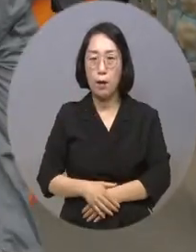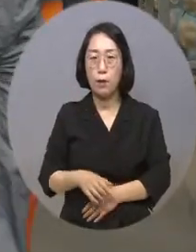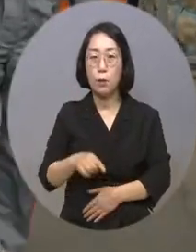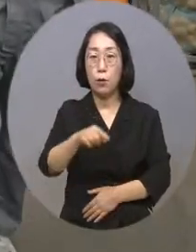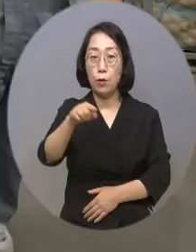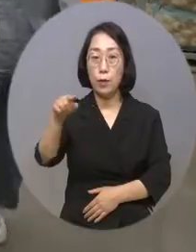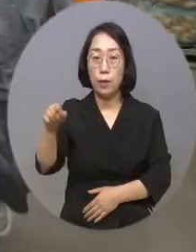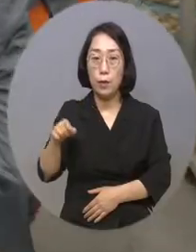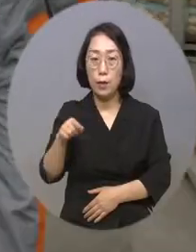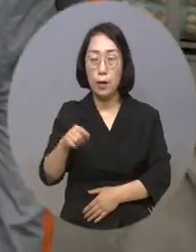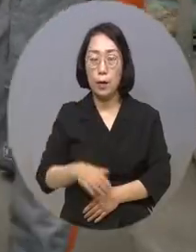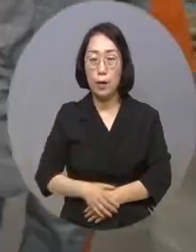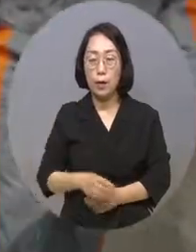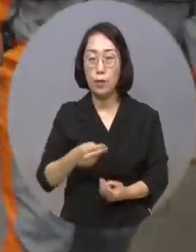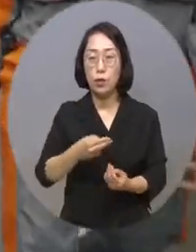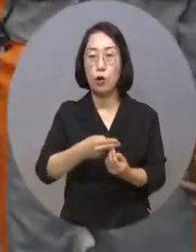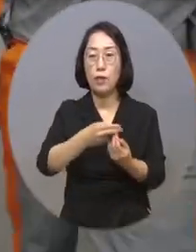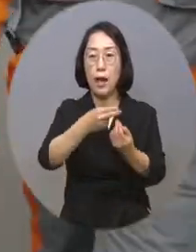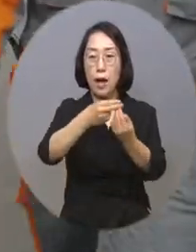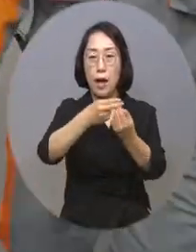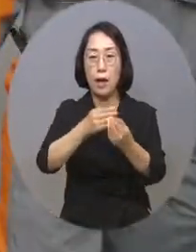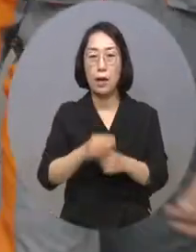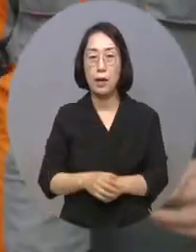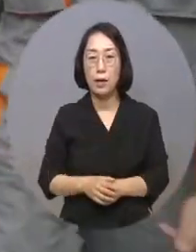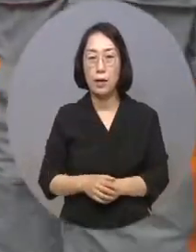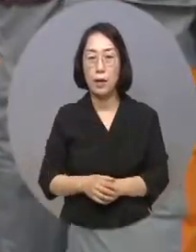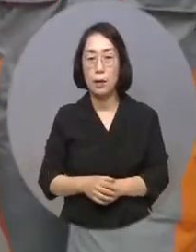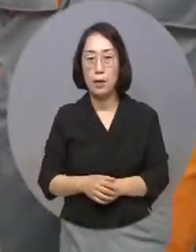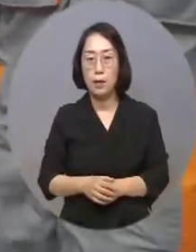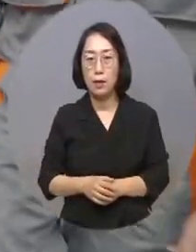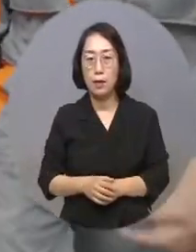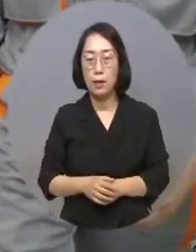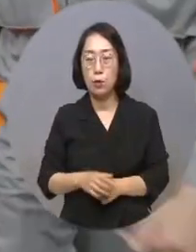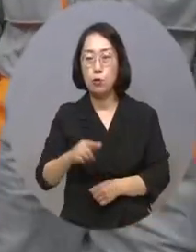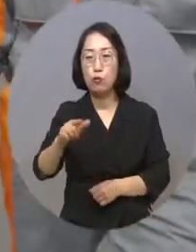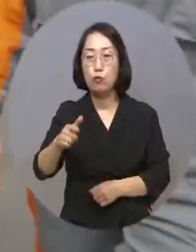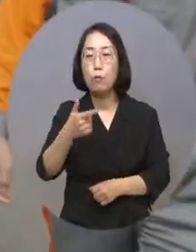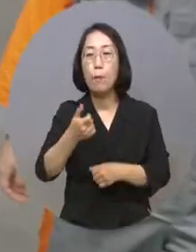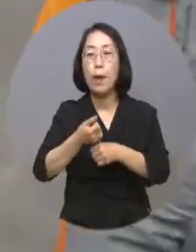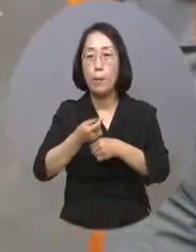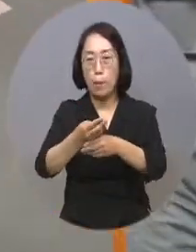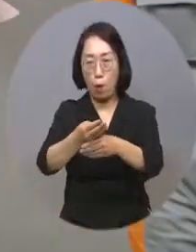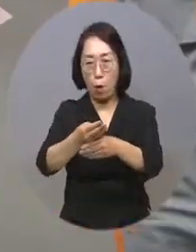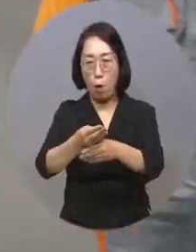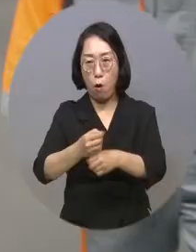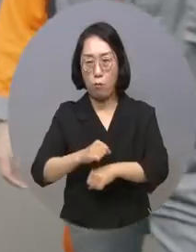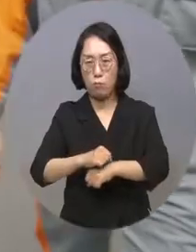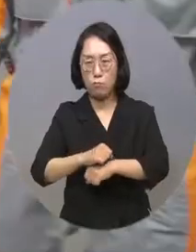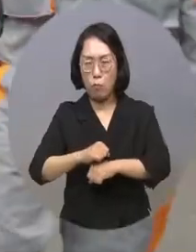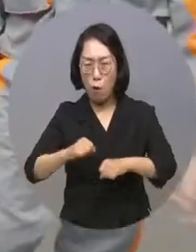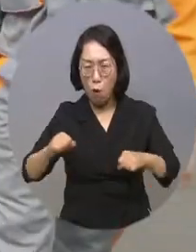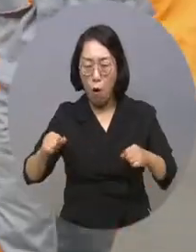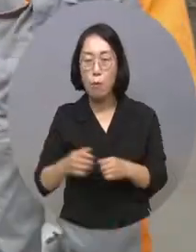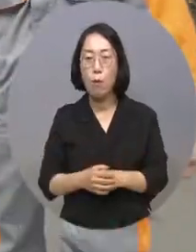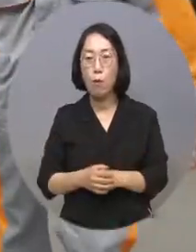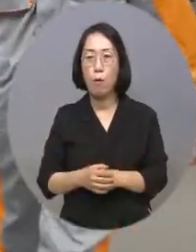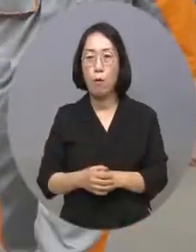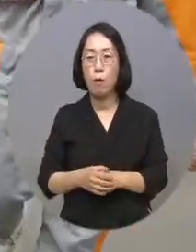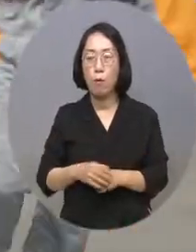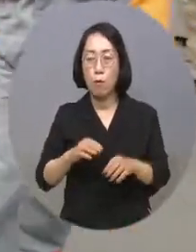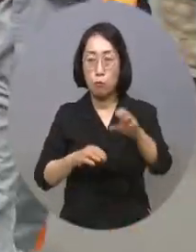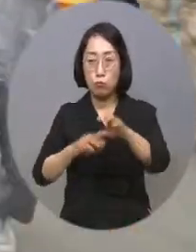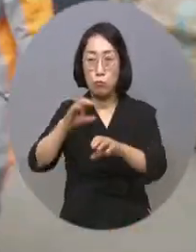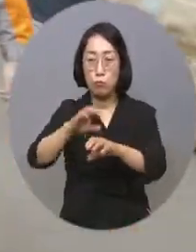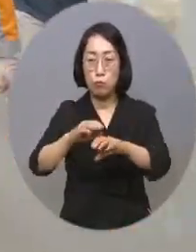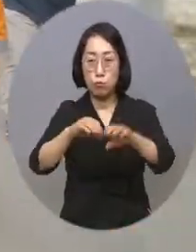저희가 저장 창고가 여기 현재 본사에만 600평 정도 되는데요. 이제 물건들이 들어왔을 때 저장 창고에